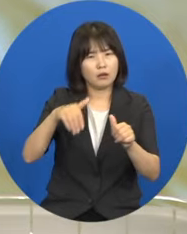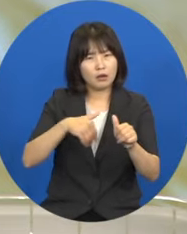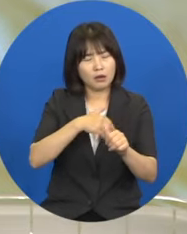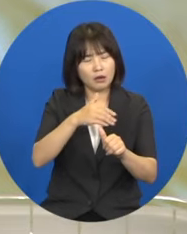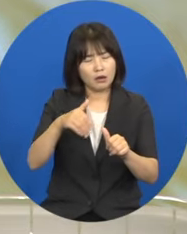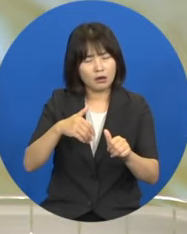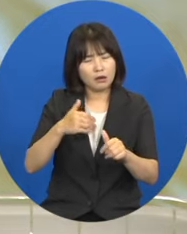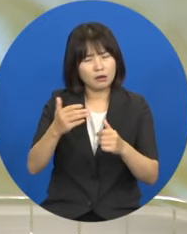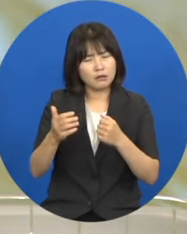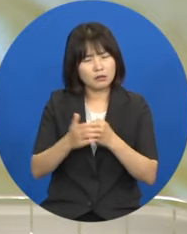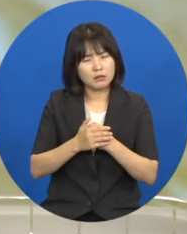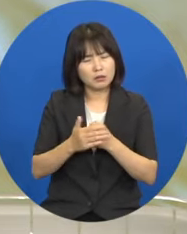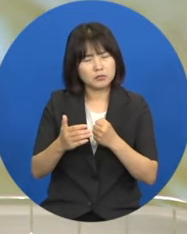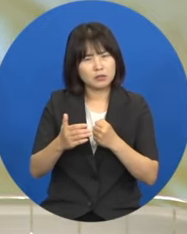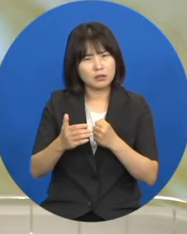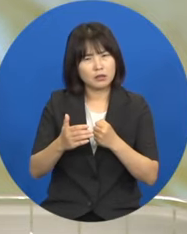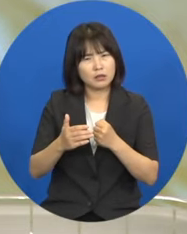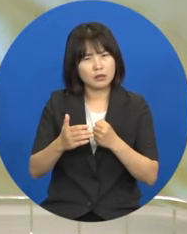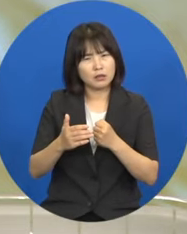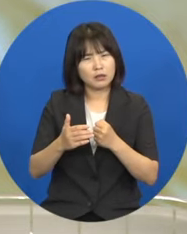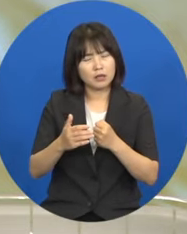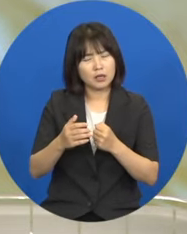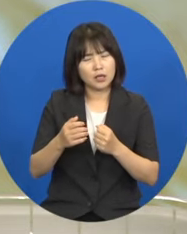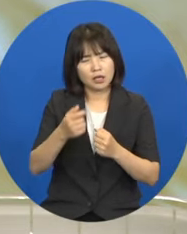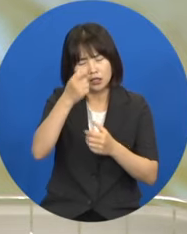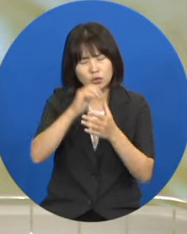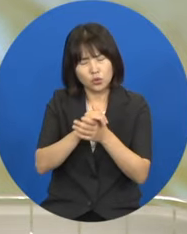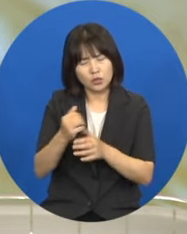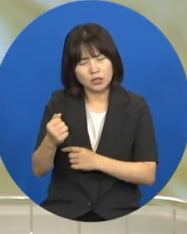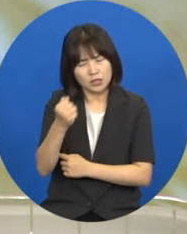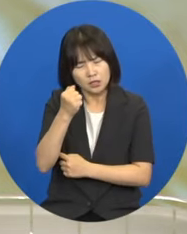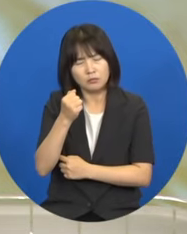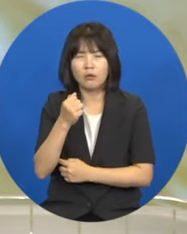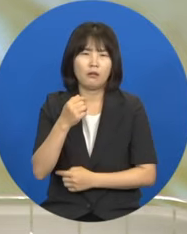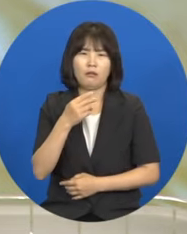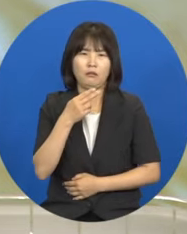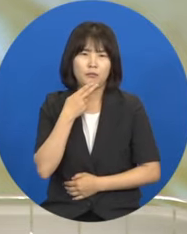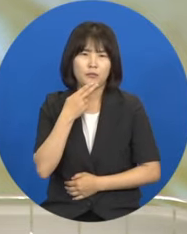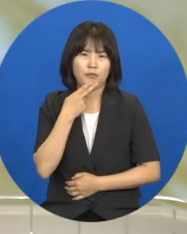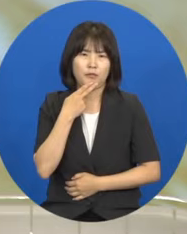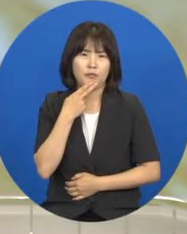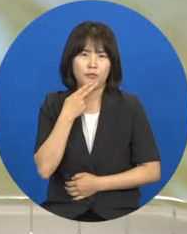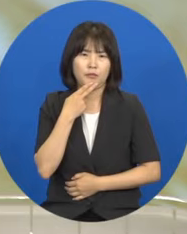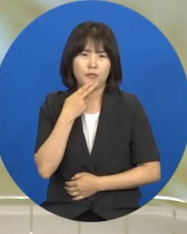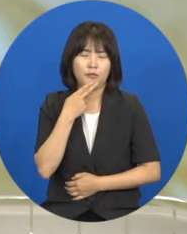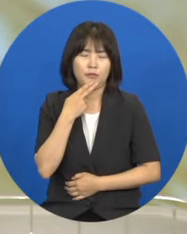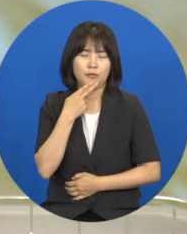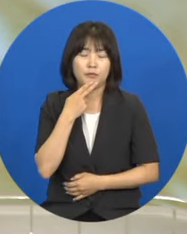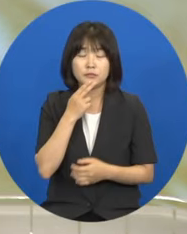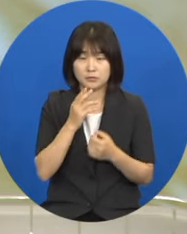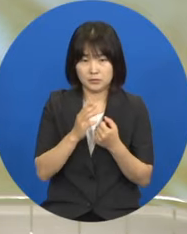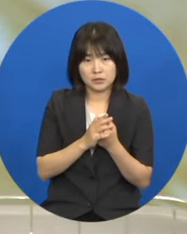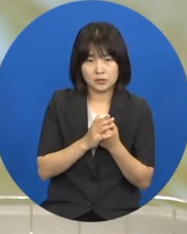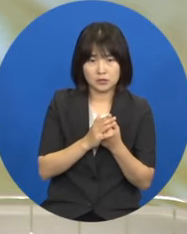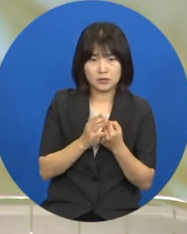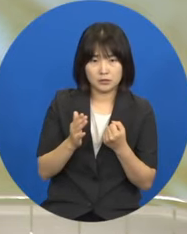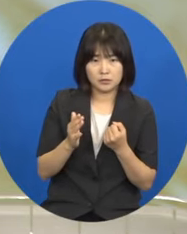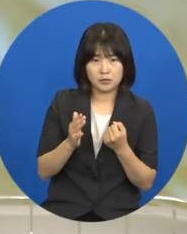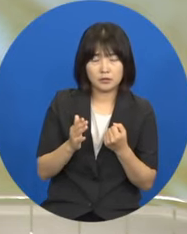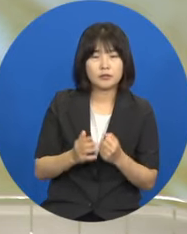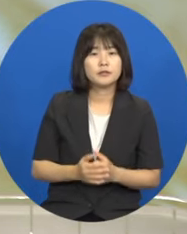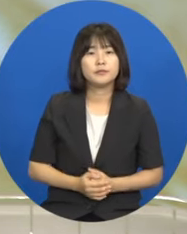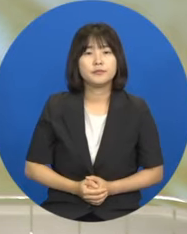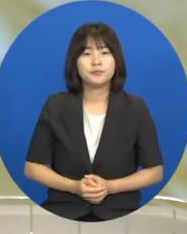신음소리조차 낼 수 없을 정도로 그래서 기도할 힘이 없기 때문에 기도할 수 없다라고 이야기하곤